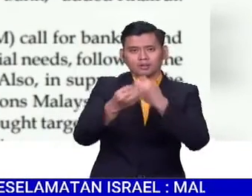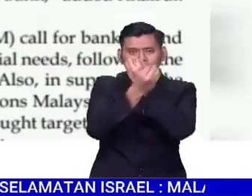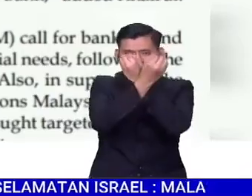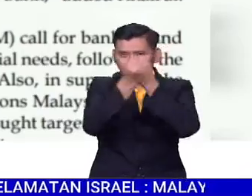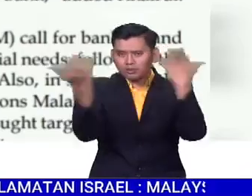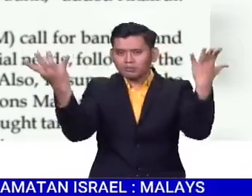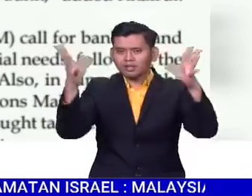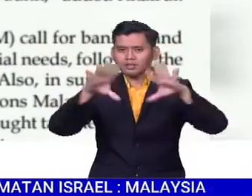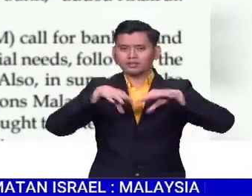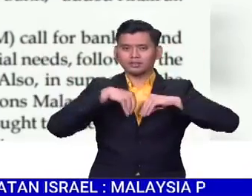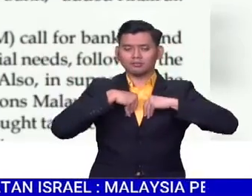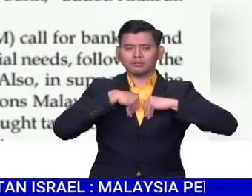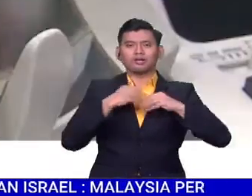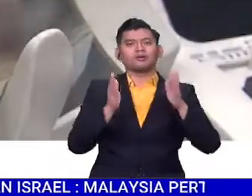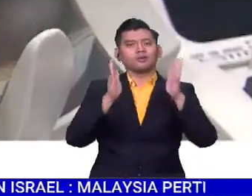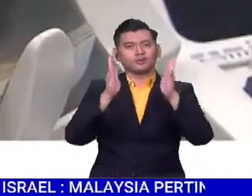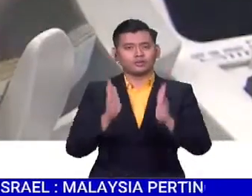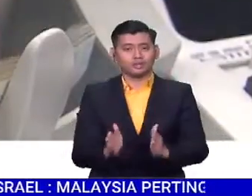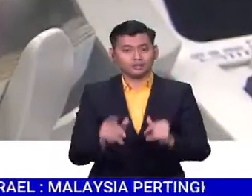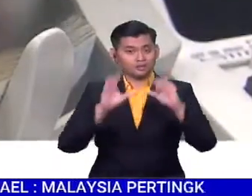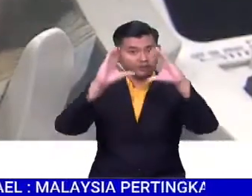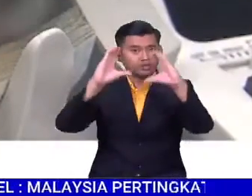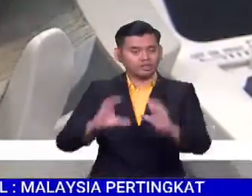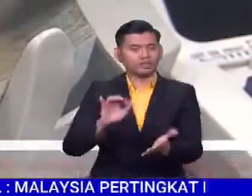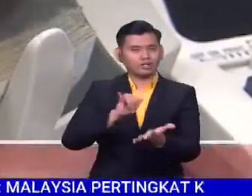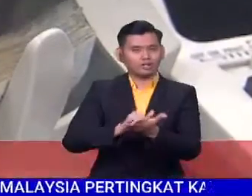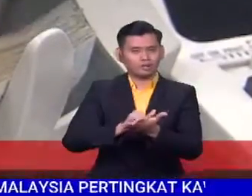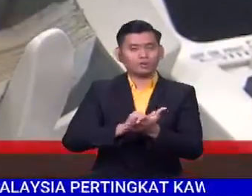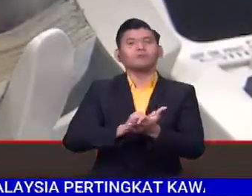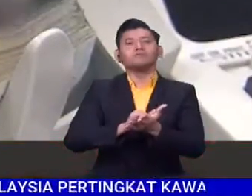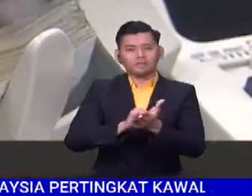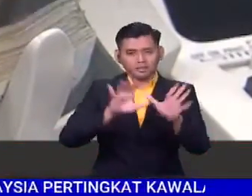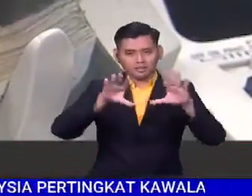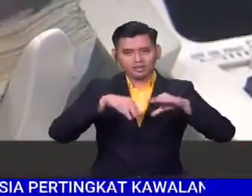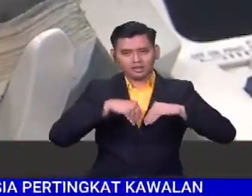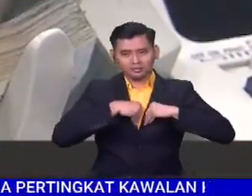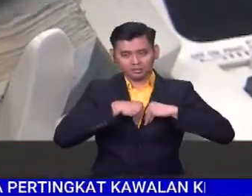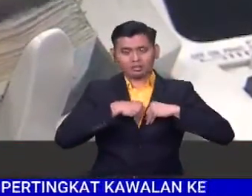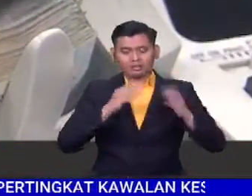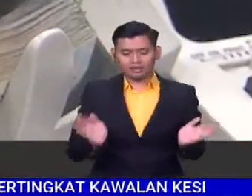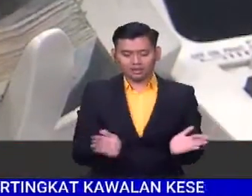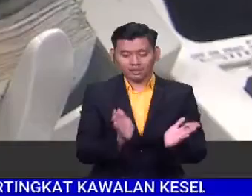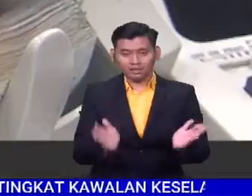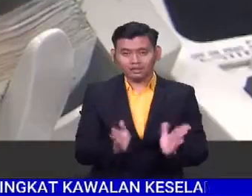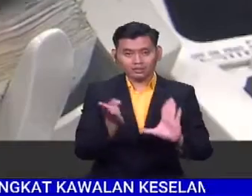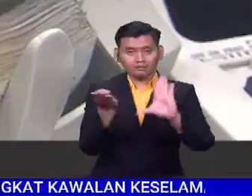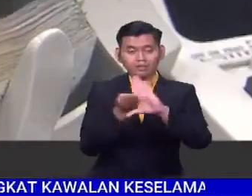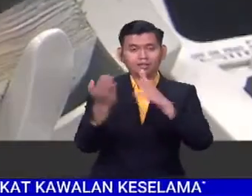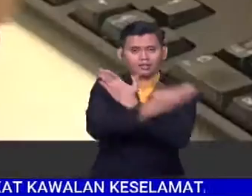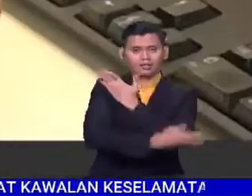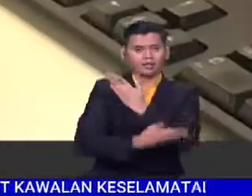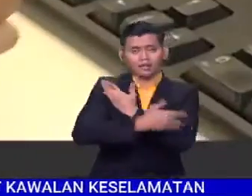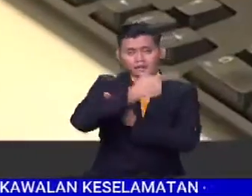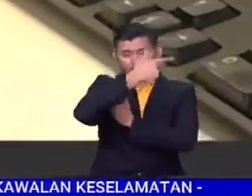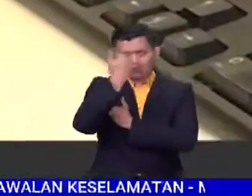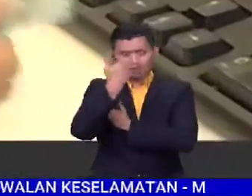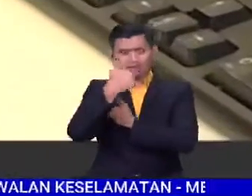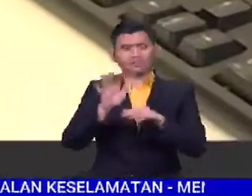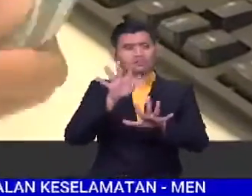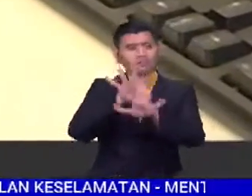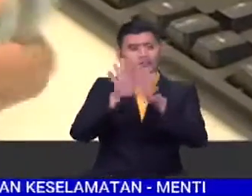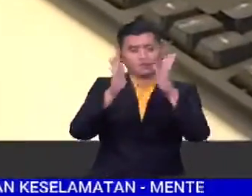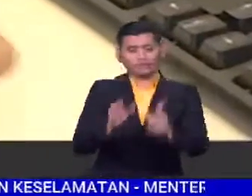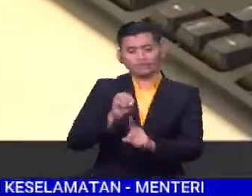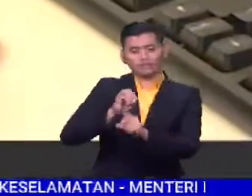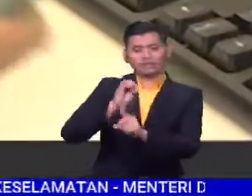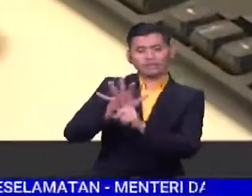sampai kepada pelanggannya langkah itu bagi menyahut sarantang negara untuk membantu peminjam terkesan berikutan pemerkosaan piketty